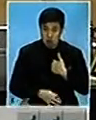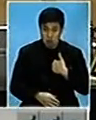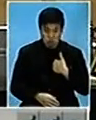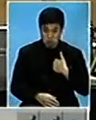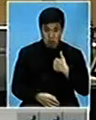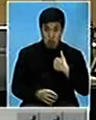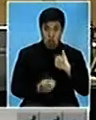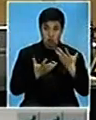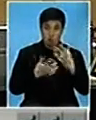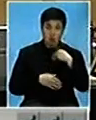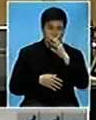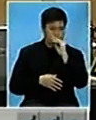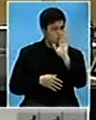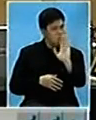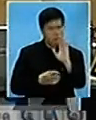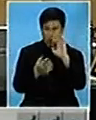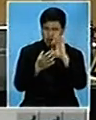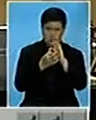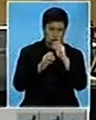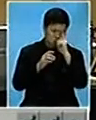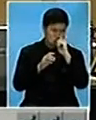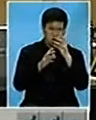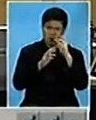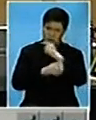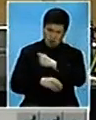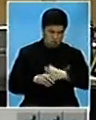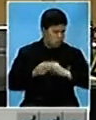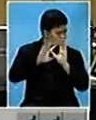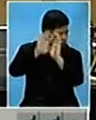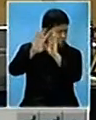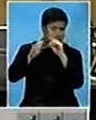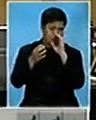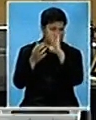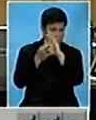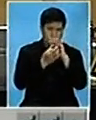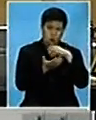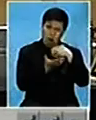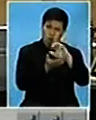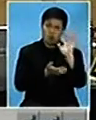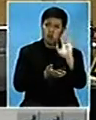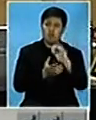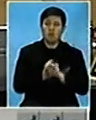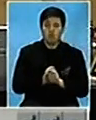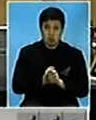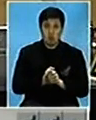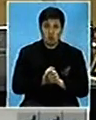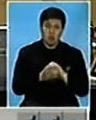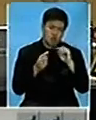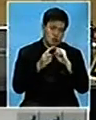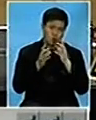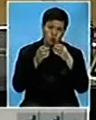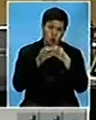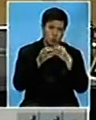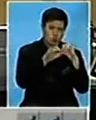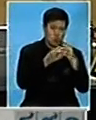ม่ได้ผมว่าอย่าพูดถึงเลยครับเรายกไว้เหนือหัวพูดถึงเรื่องอื่นดีกว่าครับสถาบันไม่ควรเอามากล่าวอ้างไม่ว่าอยู่อ้างไปฝ่ายไหนก็ไม่ดี